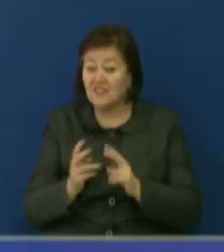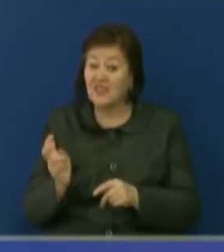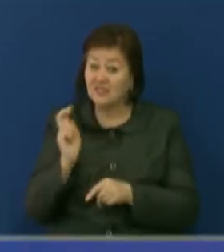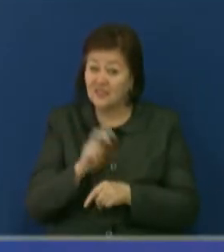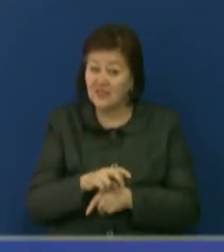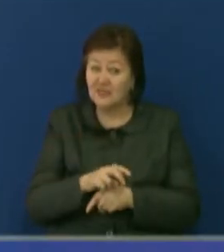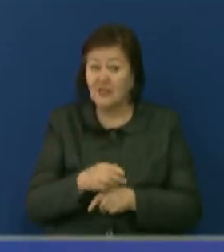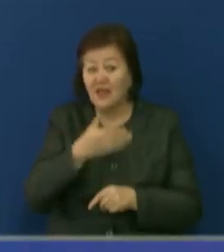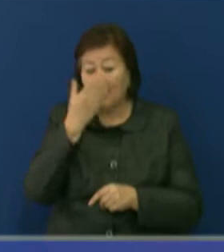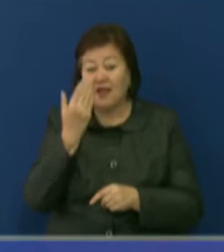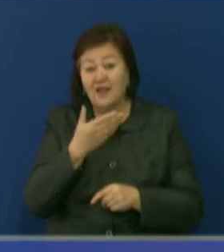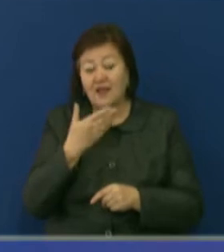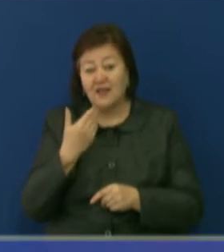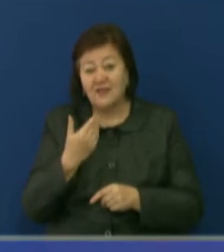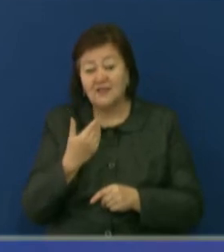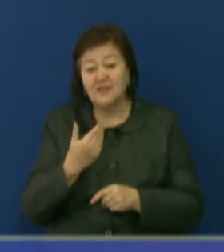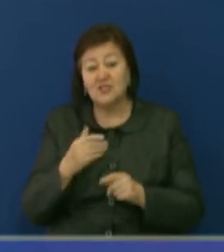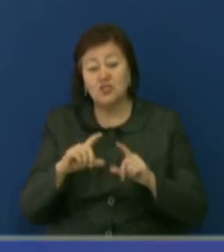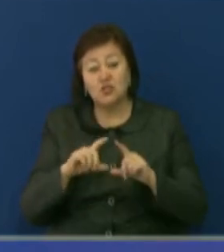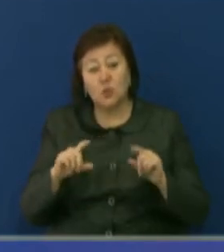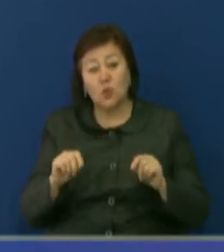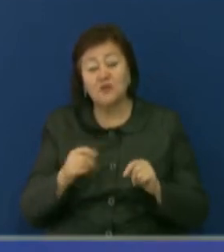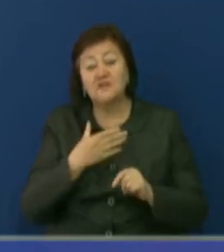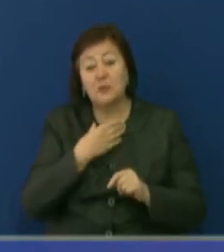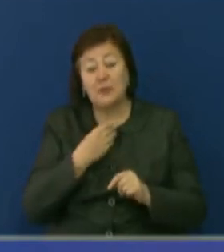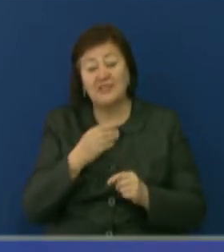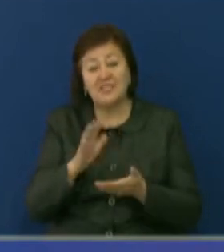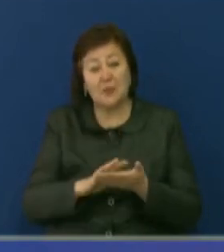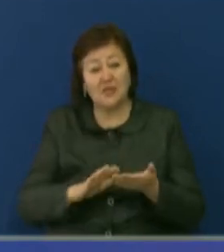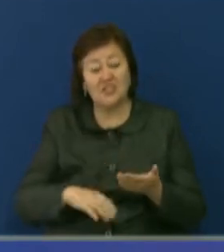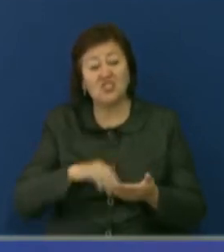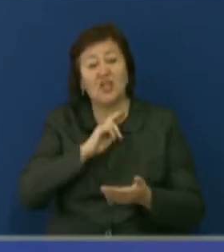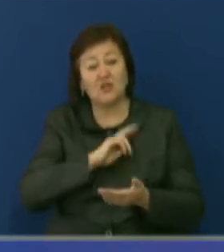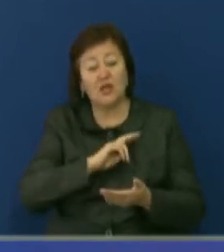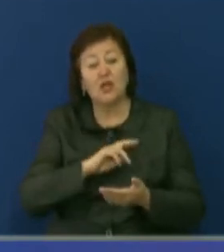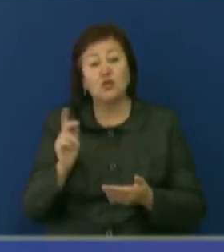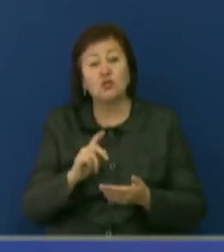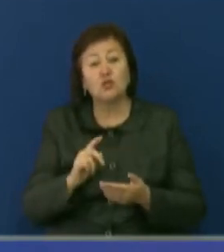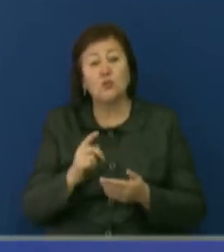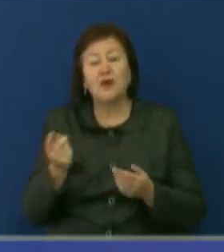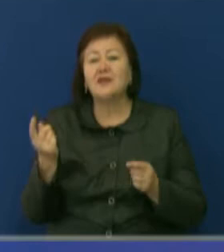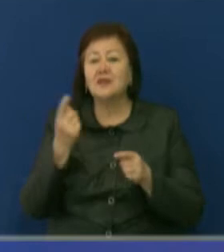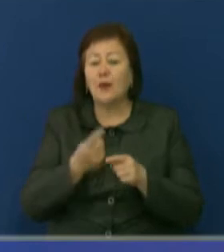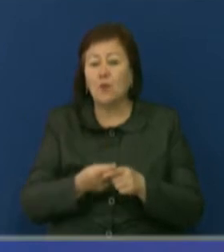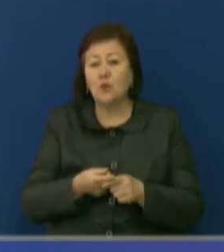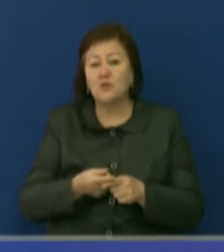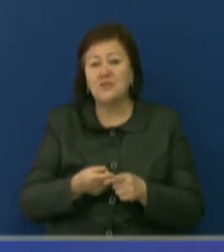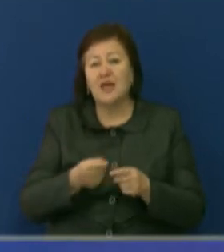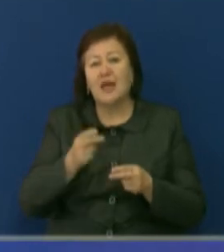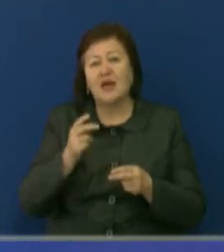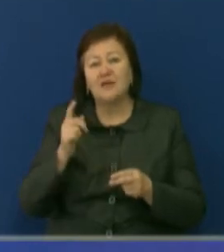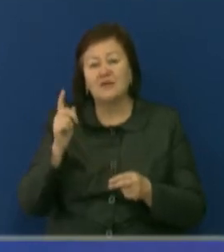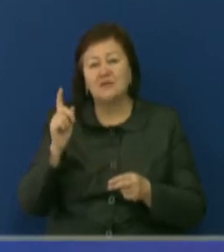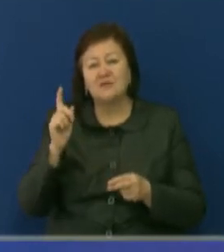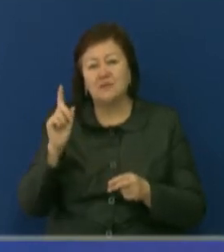жазғы мектептер жұмыс жасауда. Балаларды онлайн оқыту кезінде кеткен олқылықтарды түзету мақсатында жүргізіліп жатқан жұмыстар маусымның